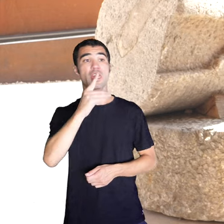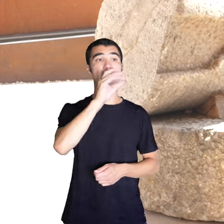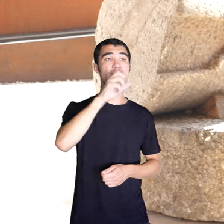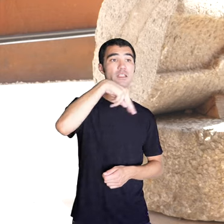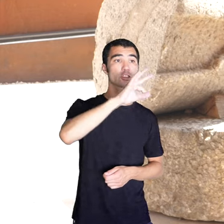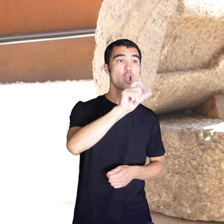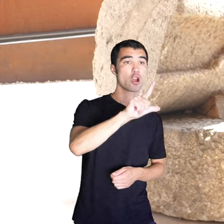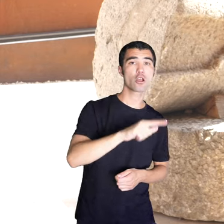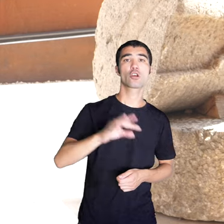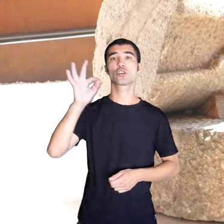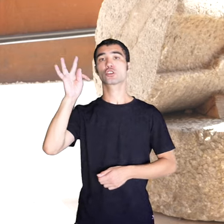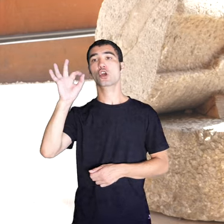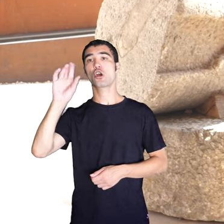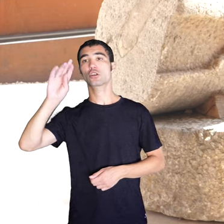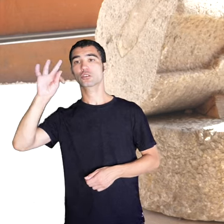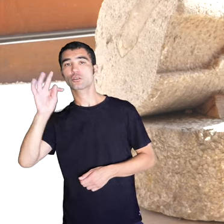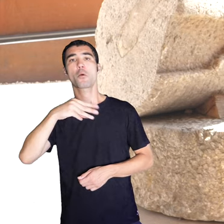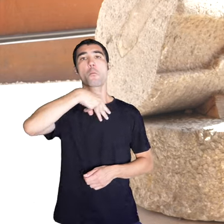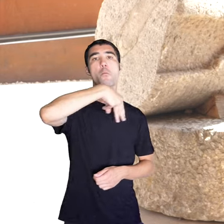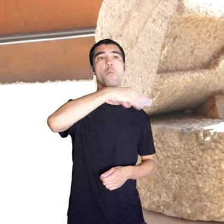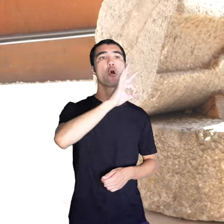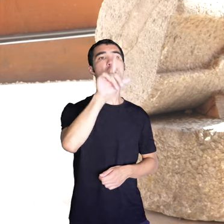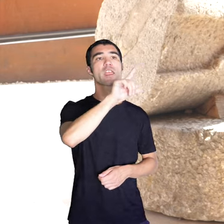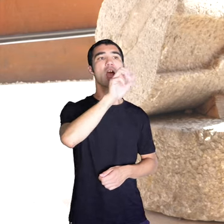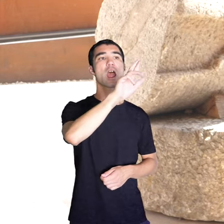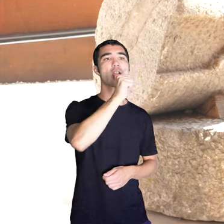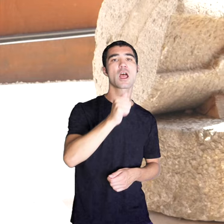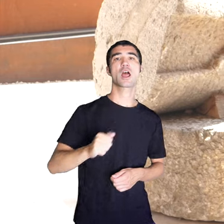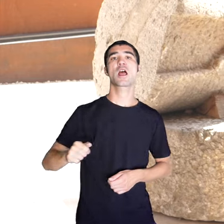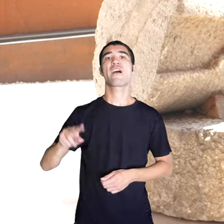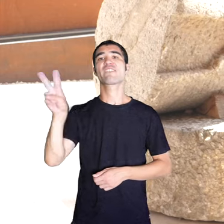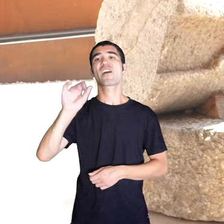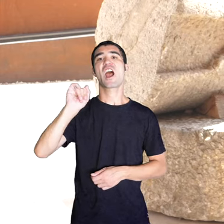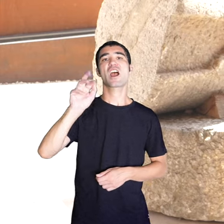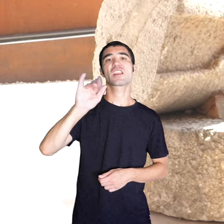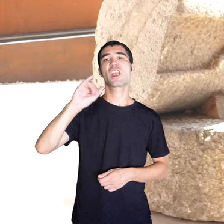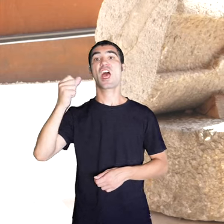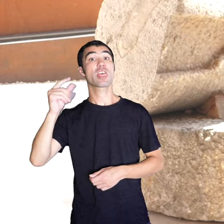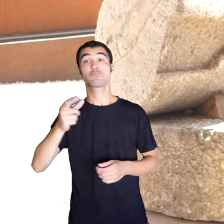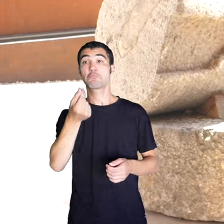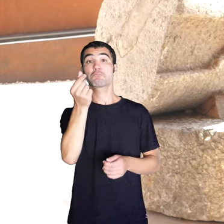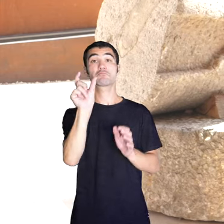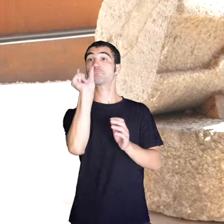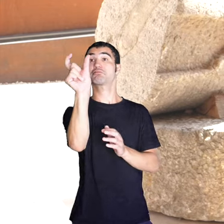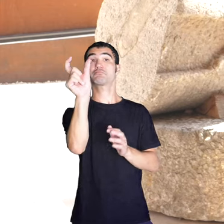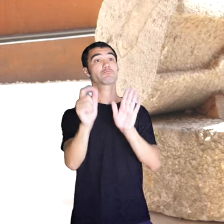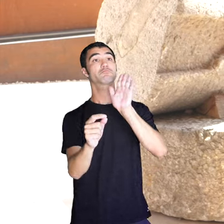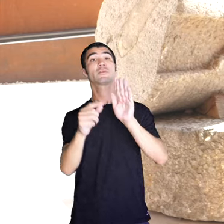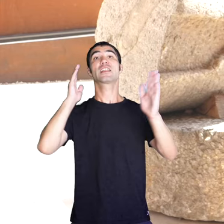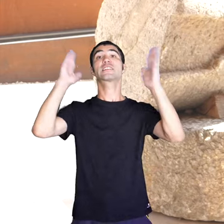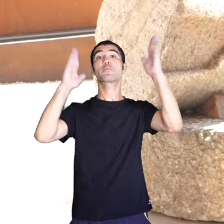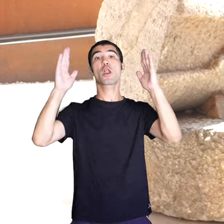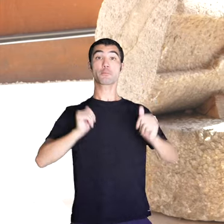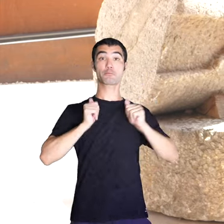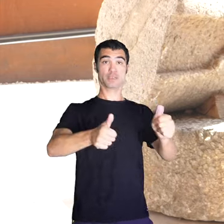un tort, una mollera, una variada, tot. Fèiem un preu, estipulàvem un preu a principi de temporada.